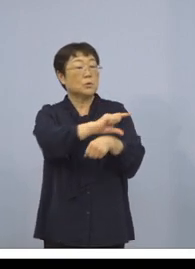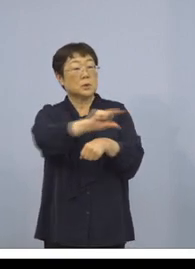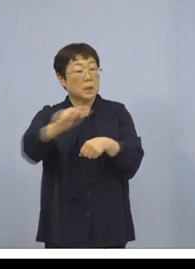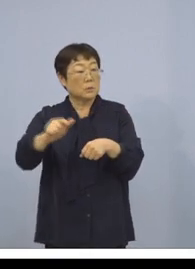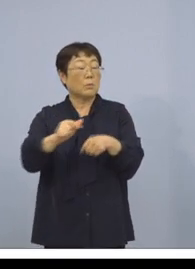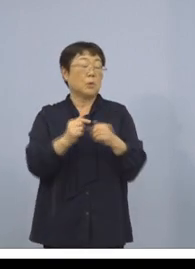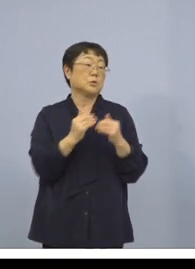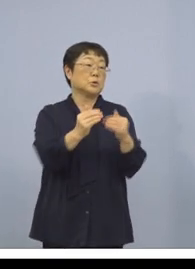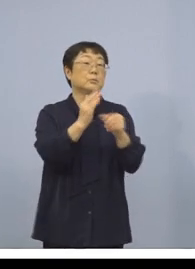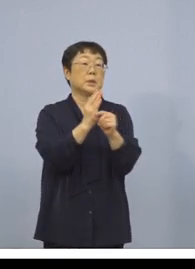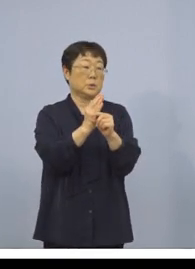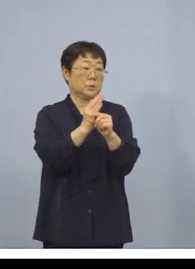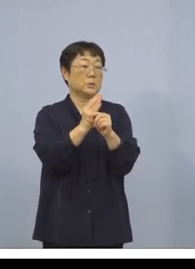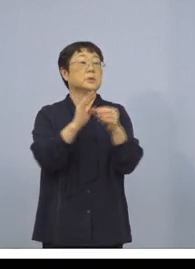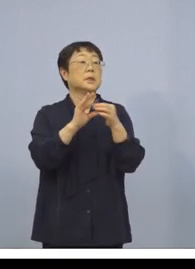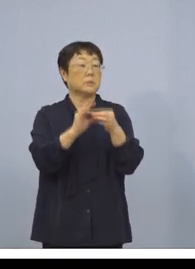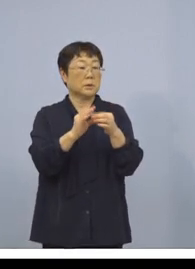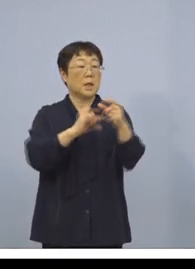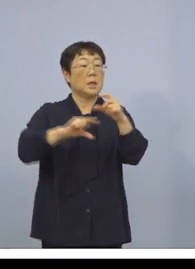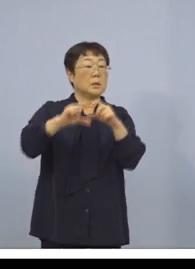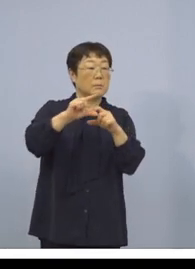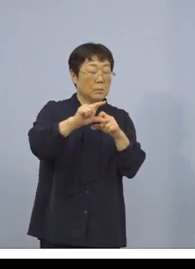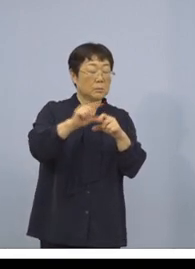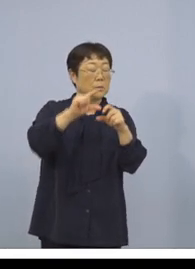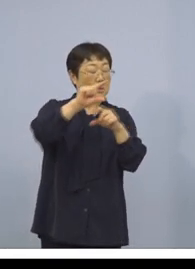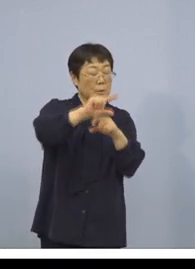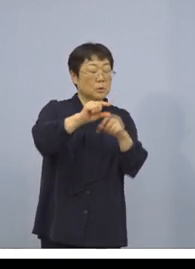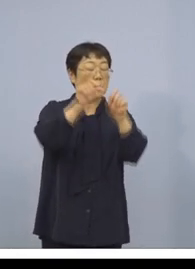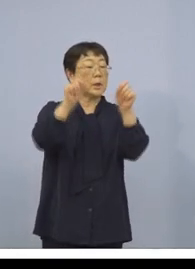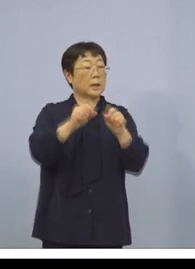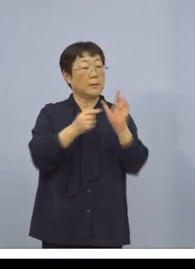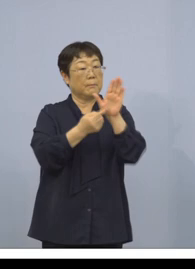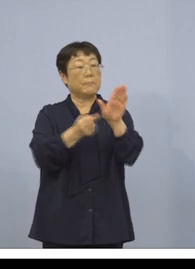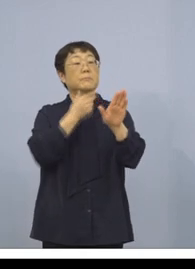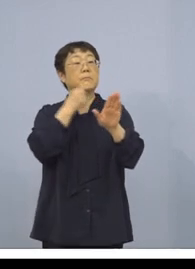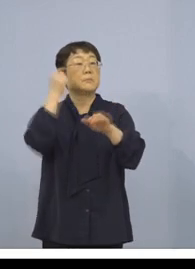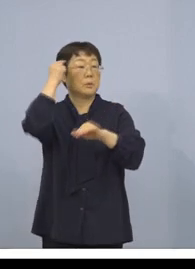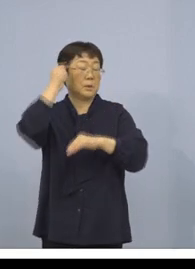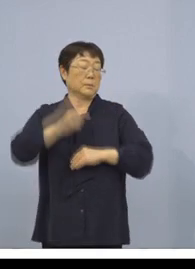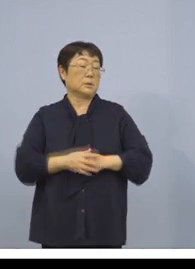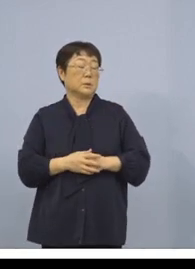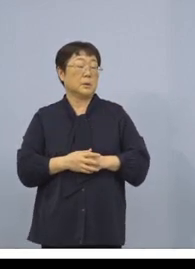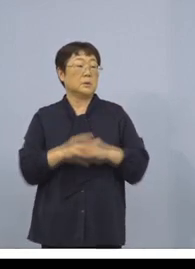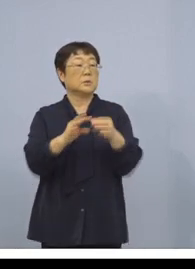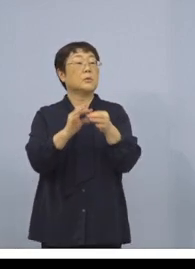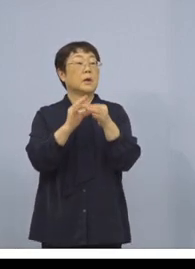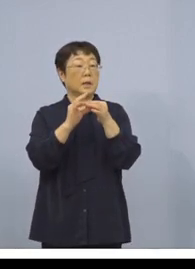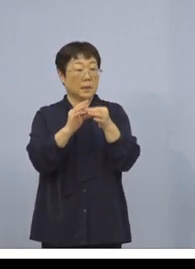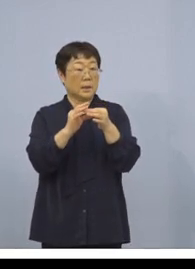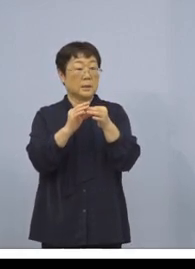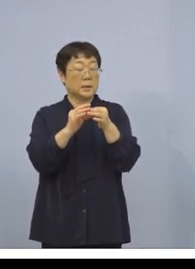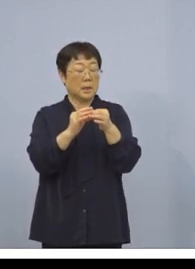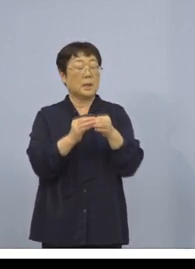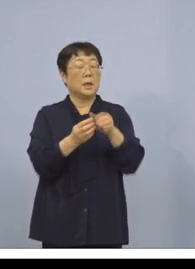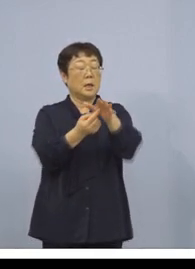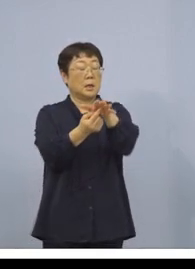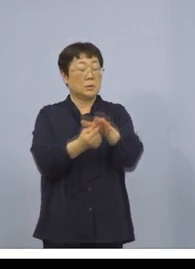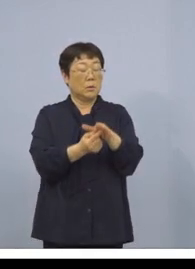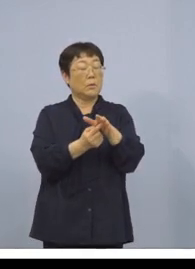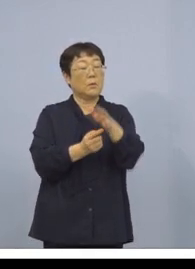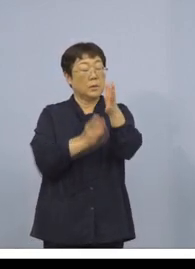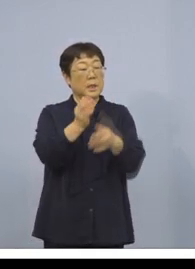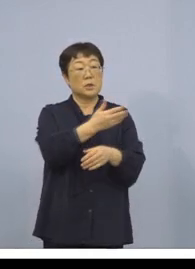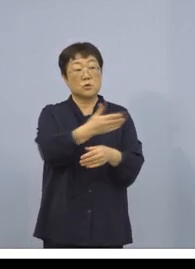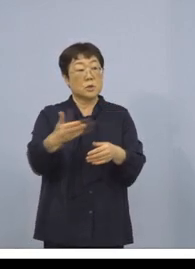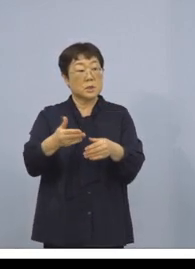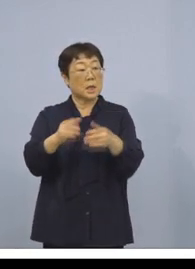つあります。そういったこともどんどん結果が出ているところでございます。で、その関係で農林水産省の成長隣の